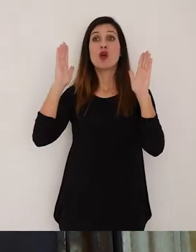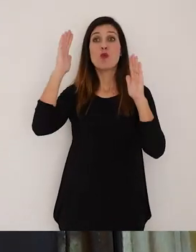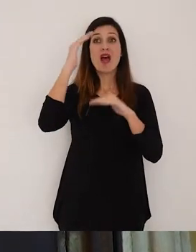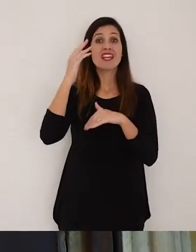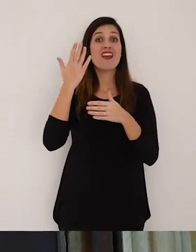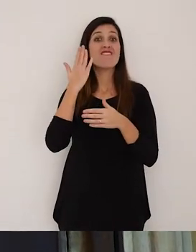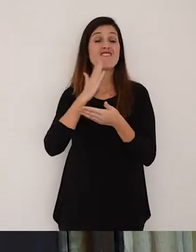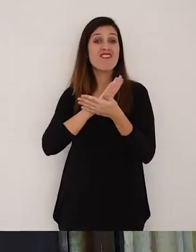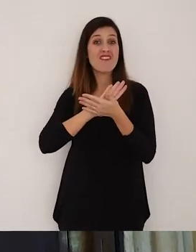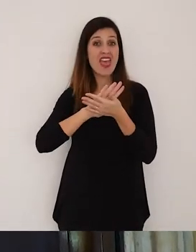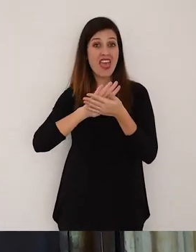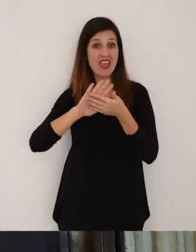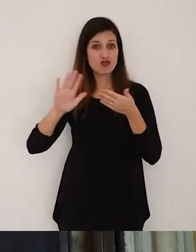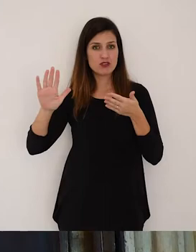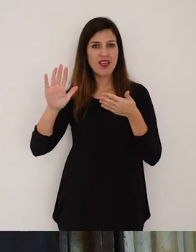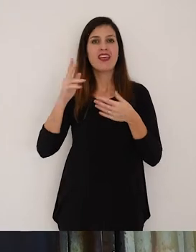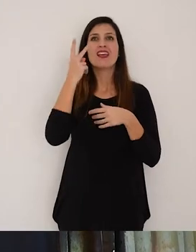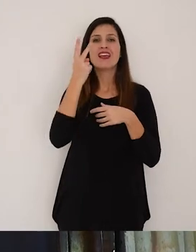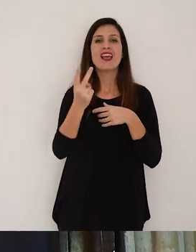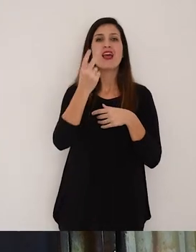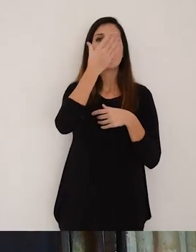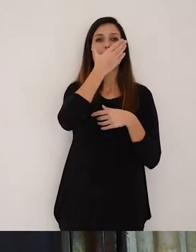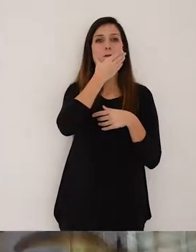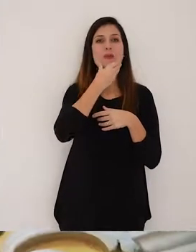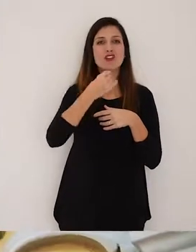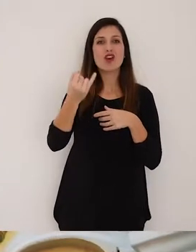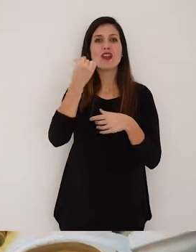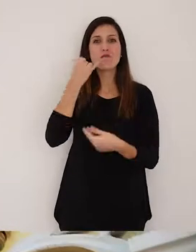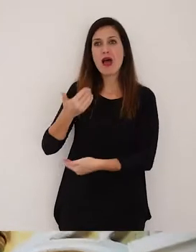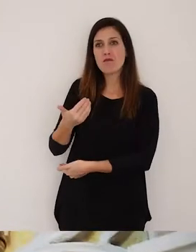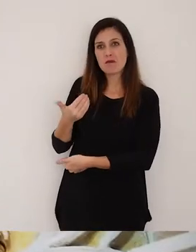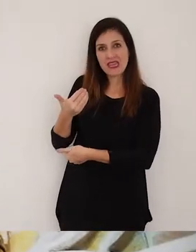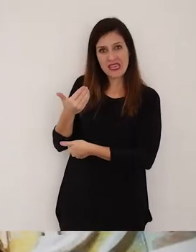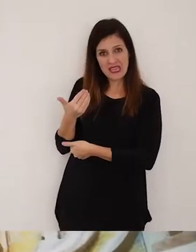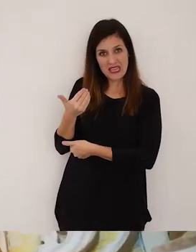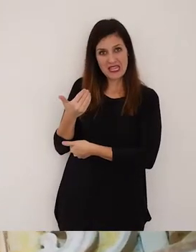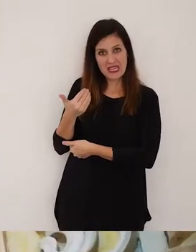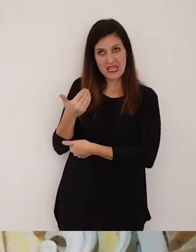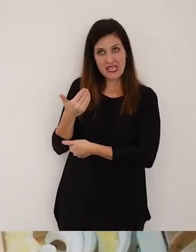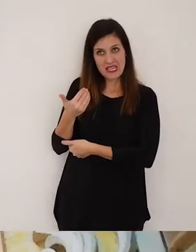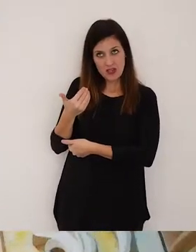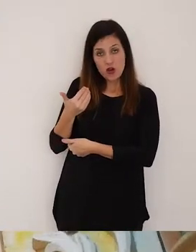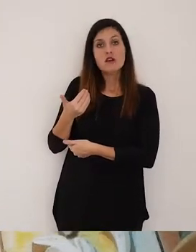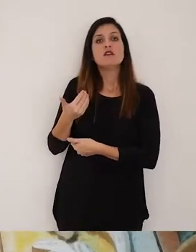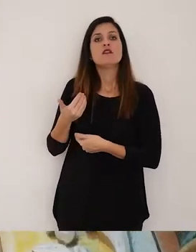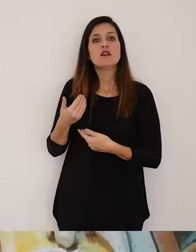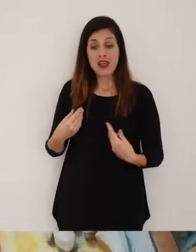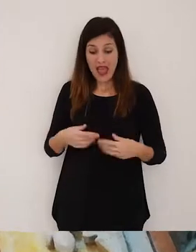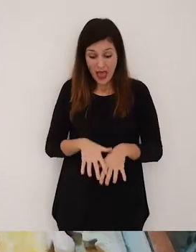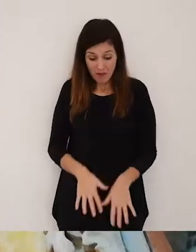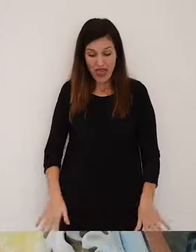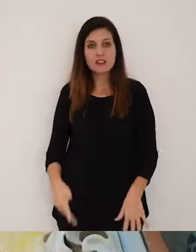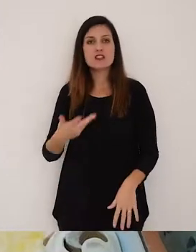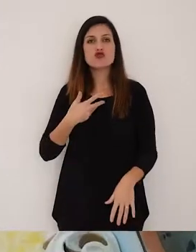Al centro della tela è raffigurata la Madonna con il Bambino, intenta ad offrire lo scapolare alle anime purganti disposte ai loro